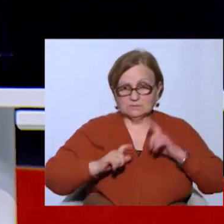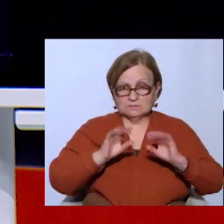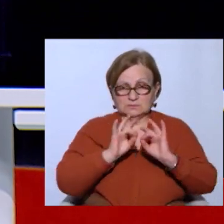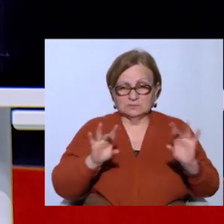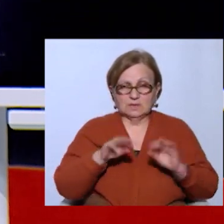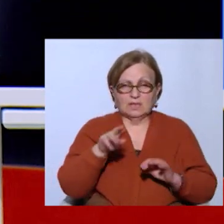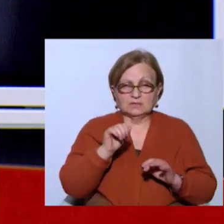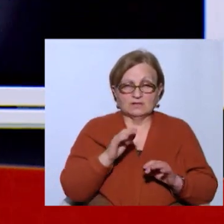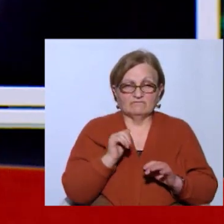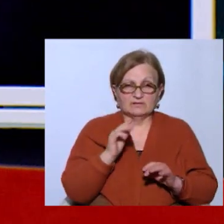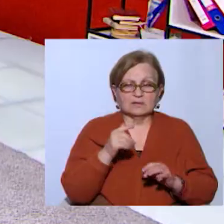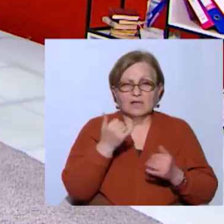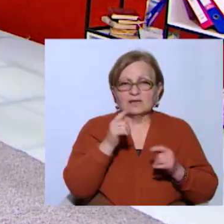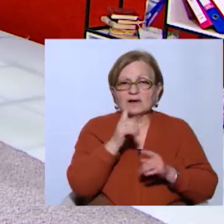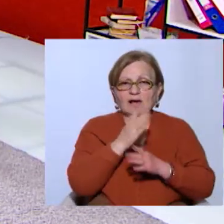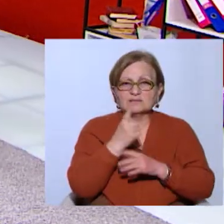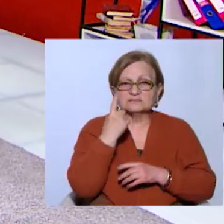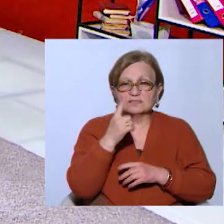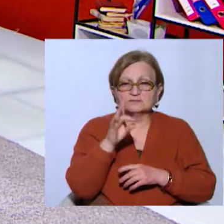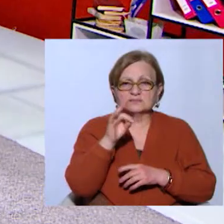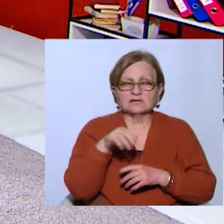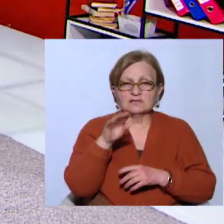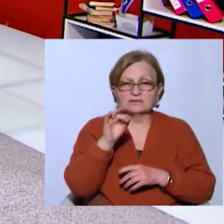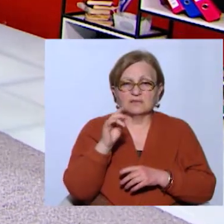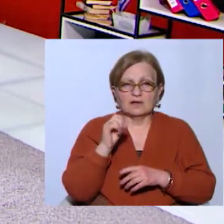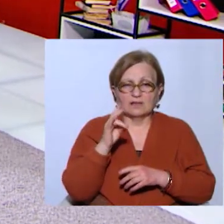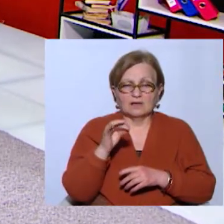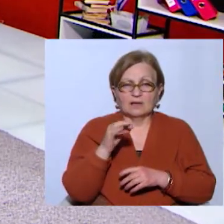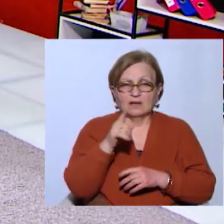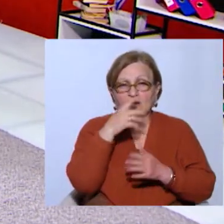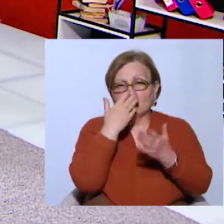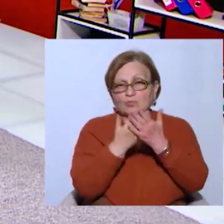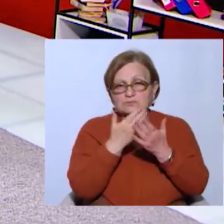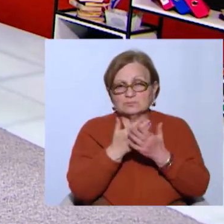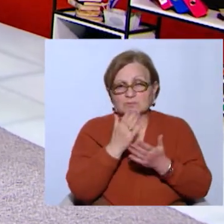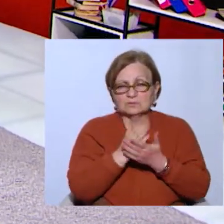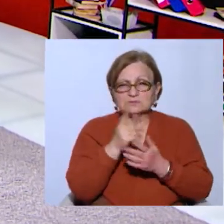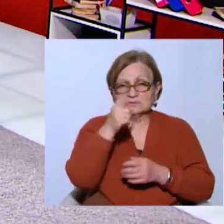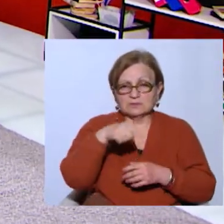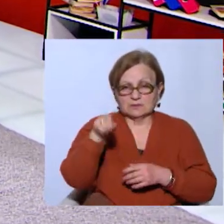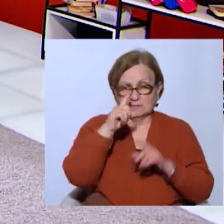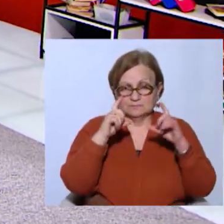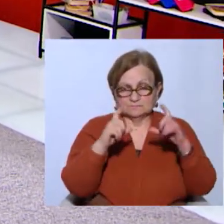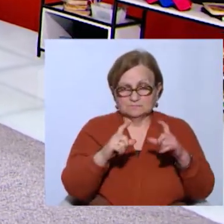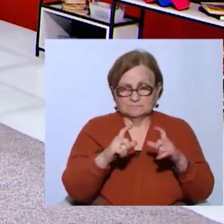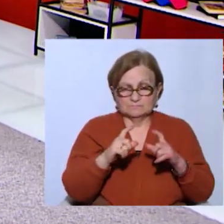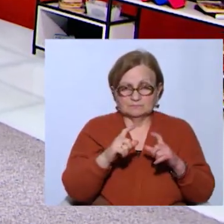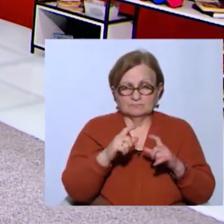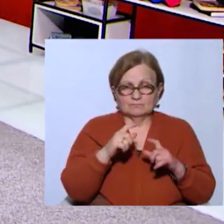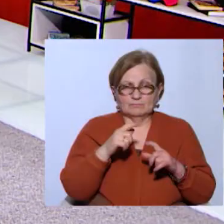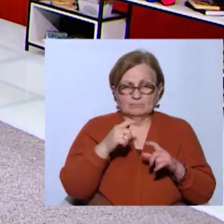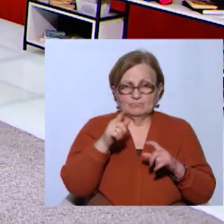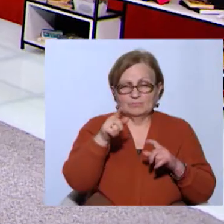რა არის 1 რადიანი. მოდით ახლა მე გავაგრძელებ გაკვეთილს. ესე იგი, მოცემული გვაქვს წრე, და